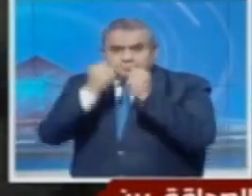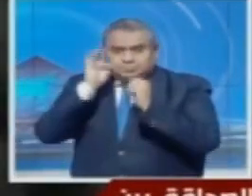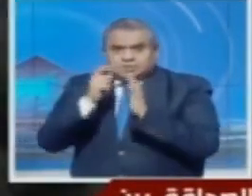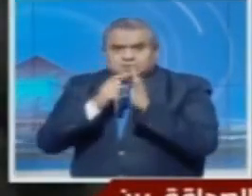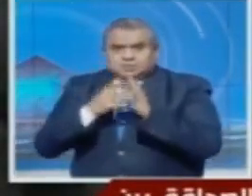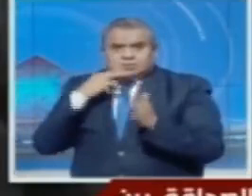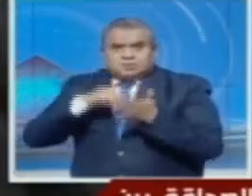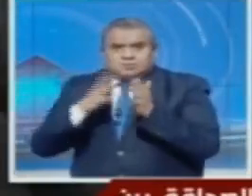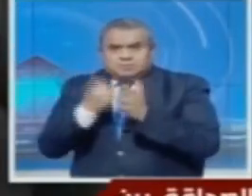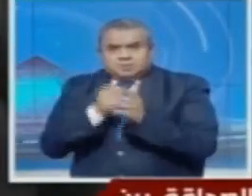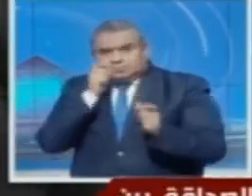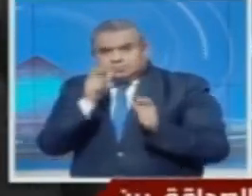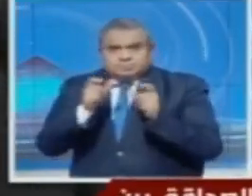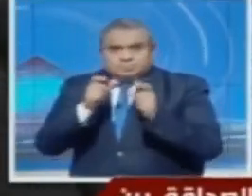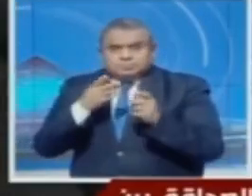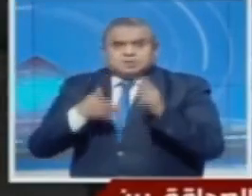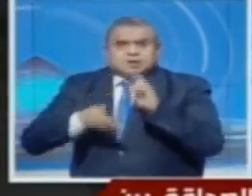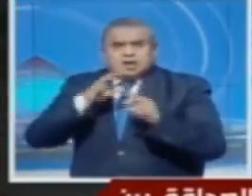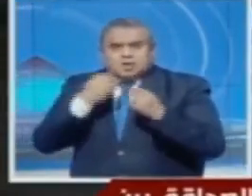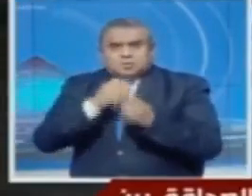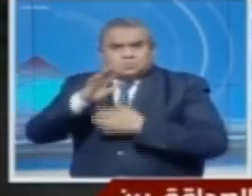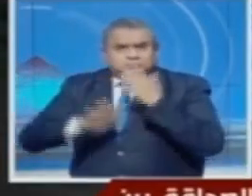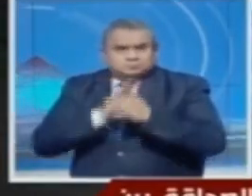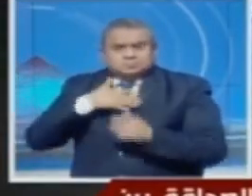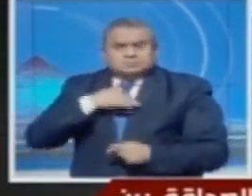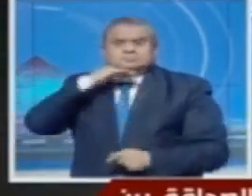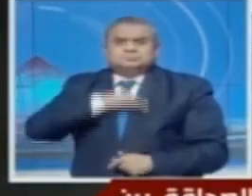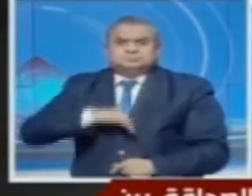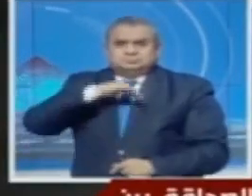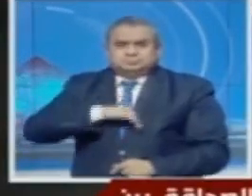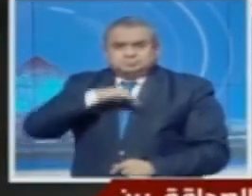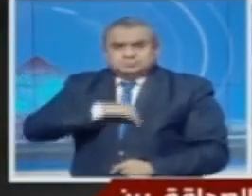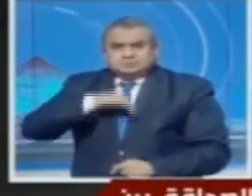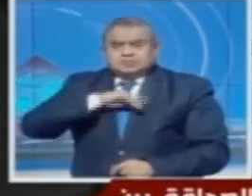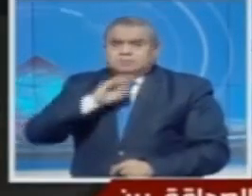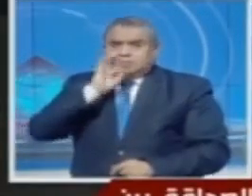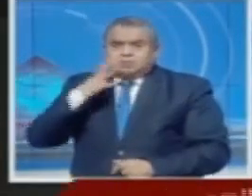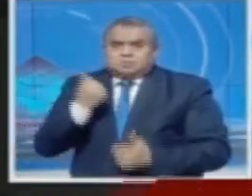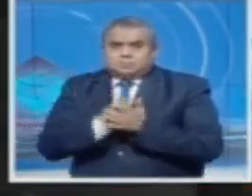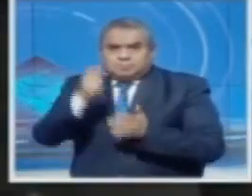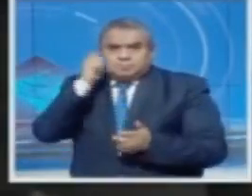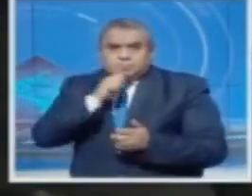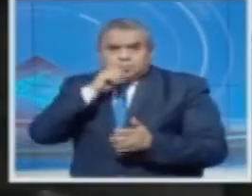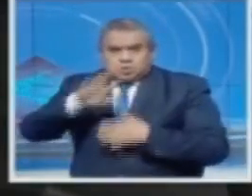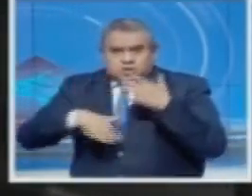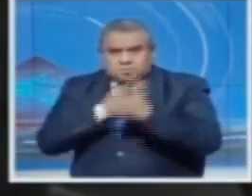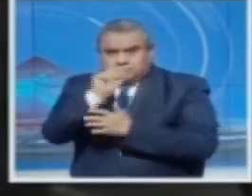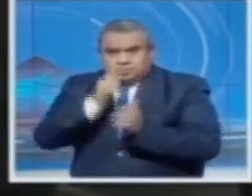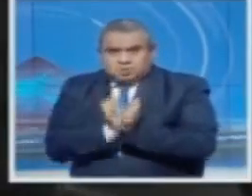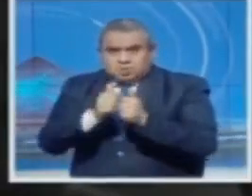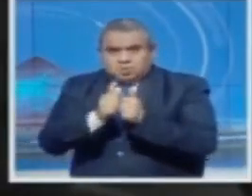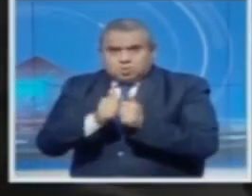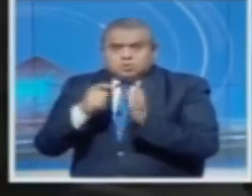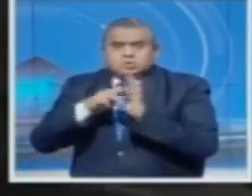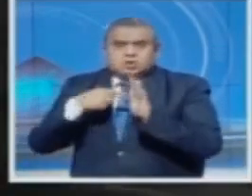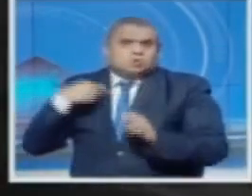يلجؤون إليها للحماية وللهروب من أي ضغوط خارجية، مؤكدة أن الجرائم في إطار الأسرة تمثل